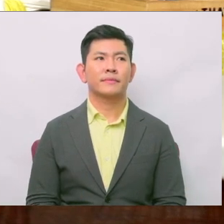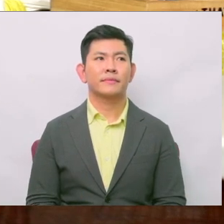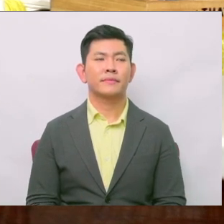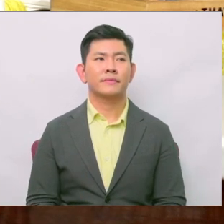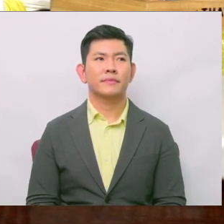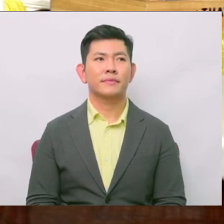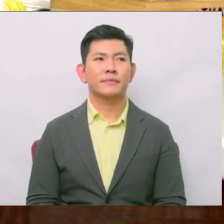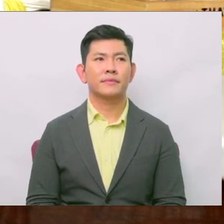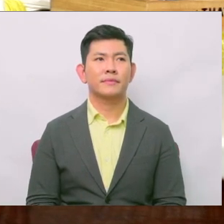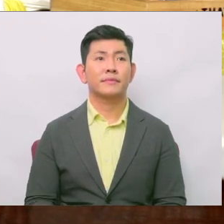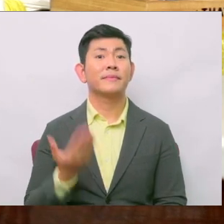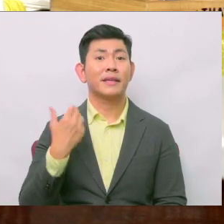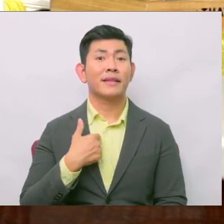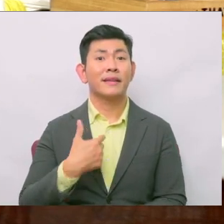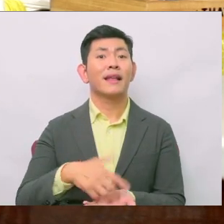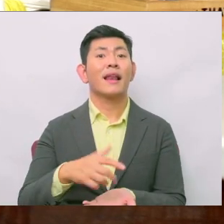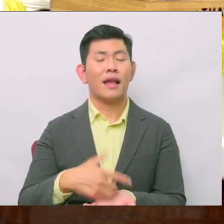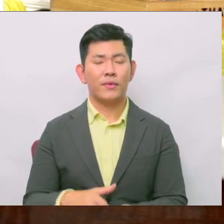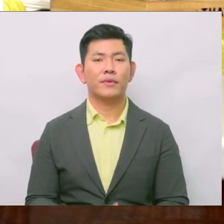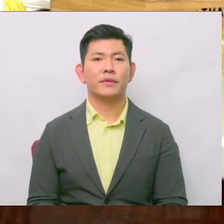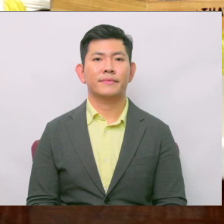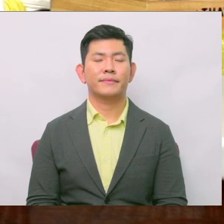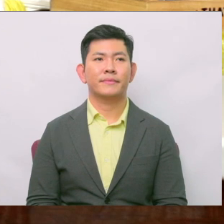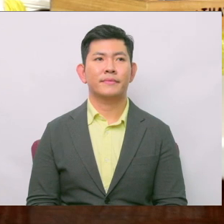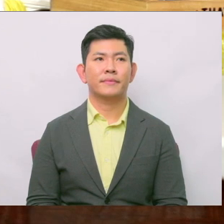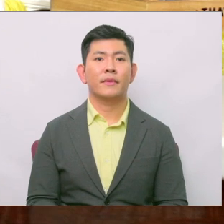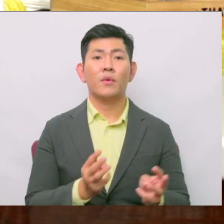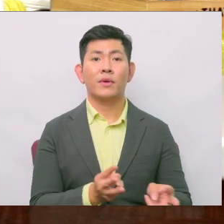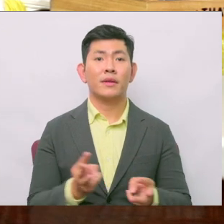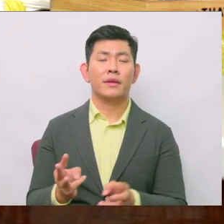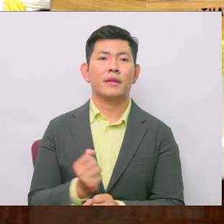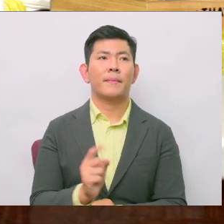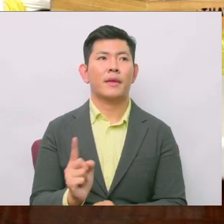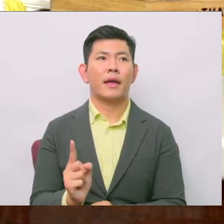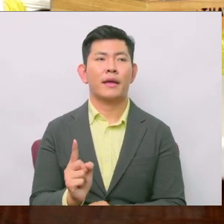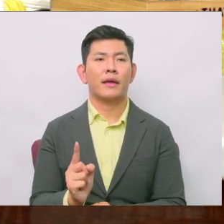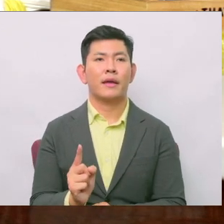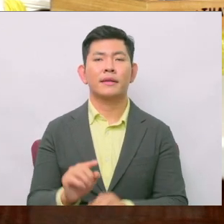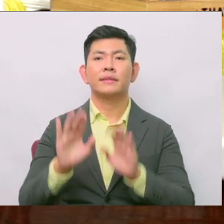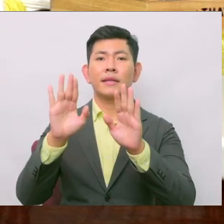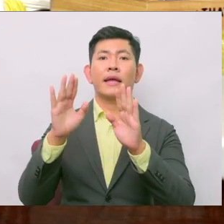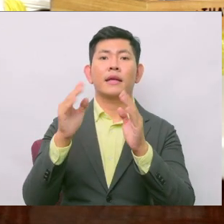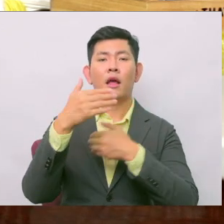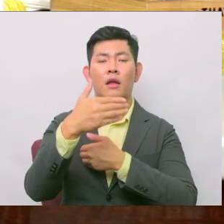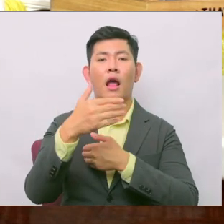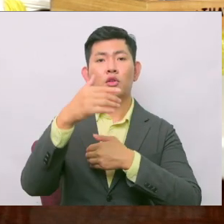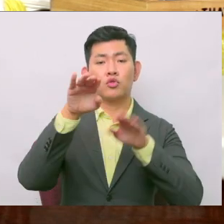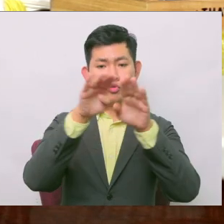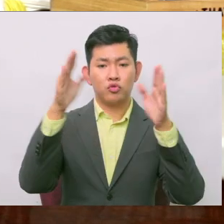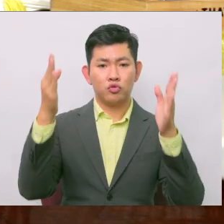ก็เหมือนเมื่อกี้ที่แม่เปิ้ลบอกไปนะคะโคว่าเราก็ใส่ตู้เย็นไว้นะคะจะใส่ตู้เย็นธรรมด